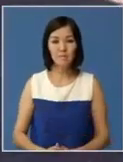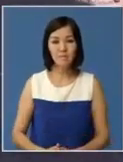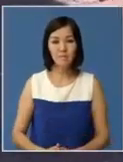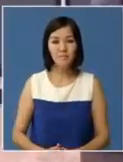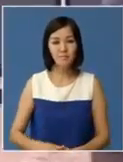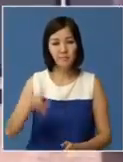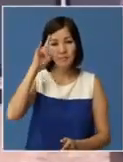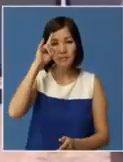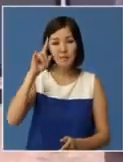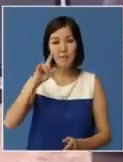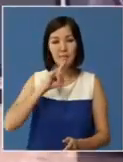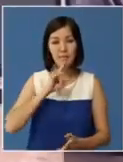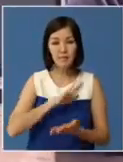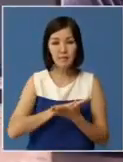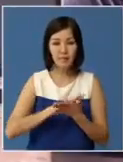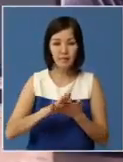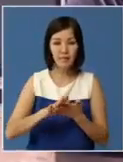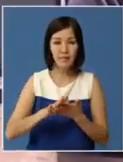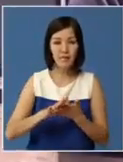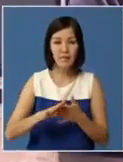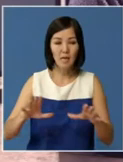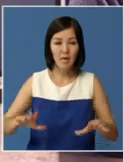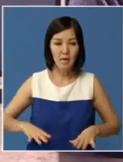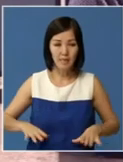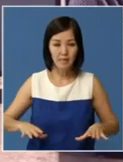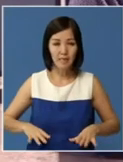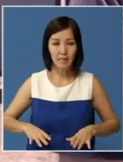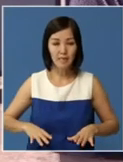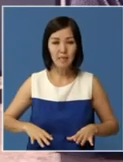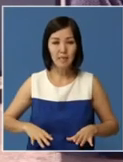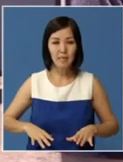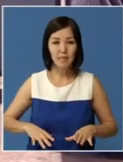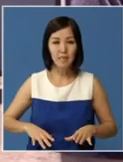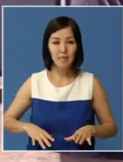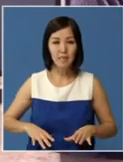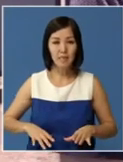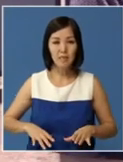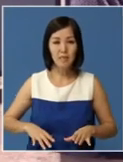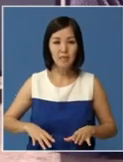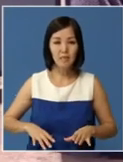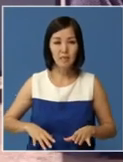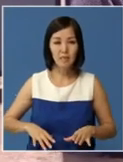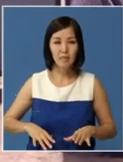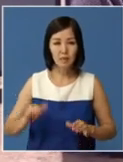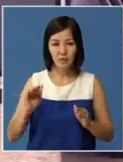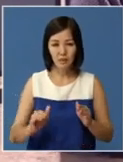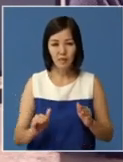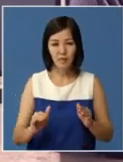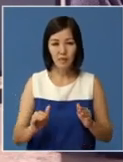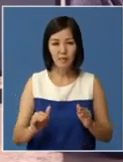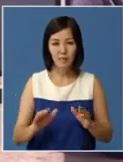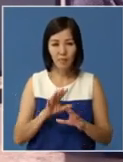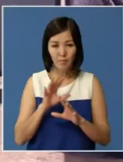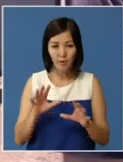Қазақтың қазанаттарының бірі ғой. Осы дала өскеннің арқасы, одан бұны тайнан,